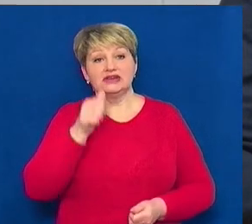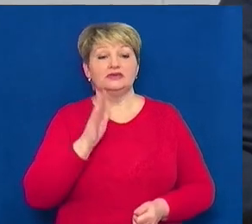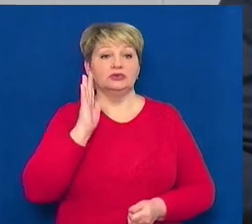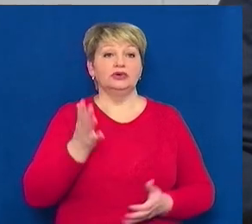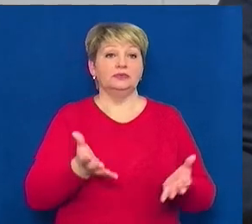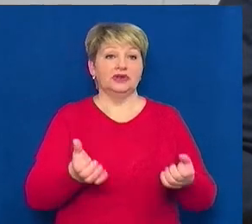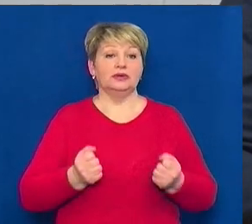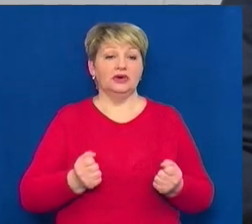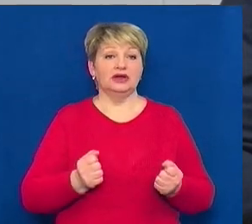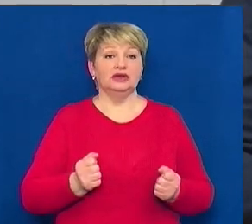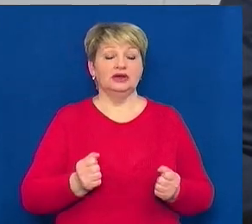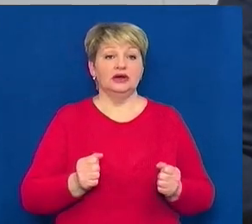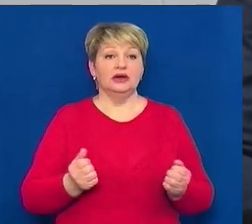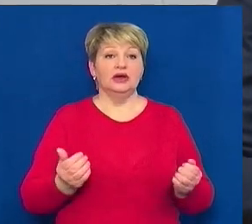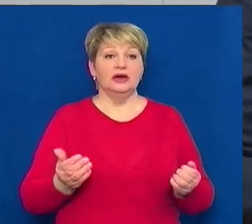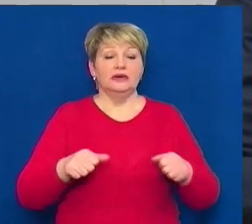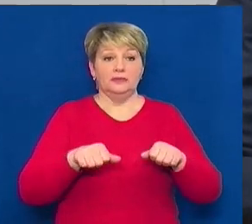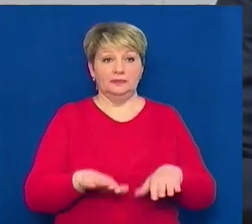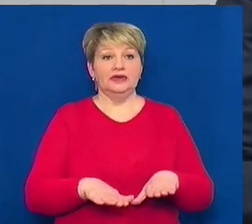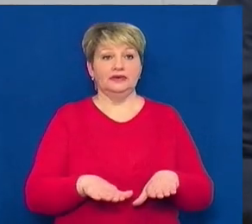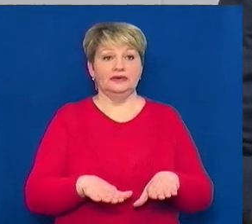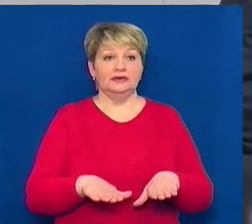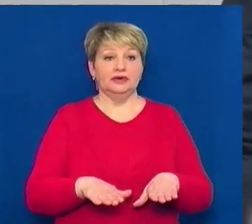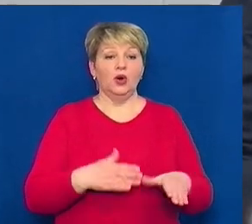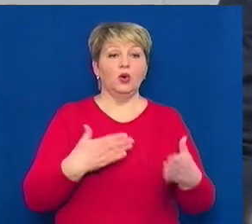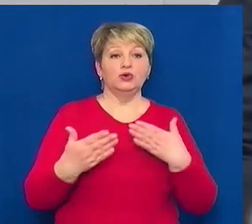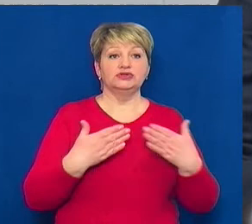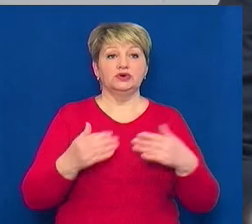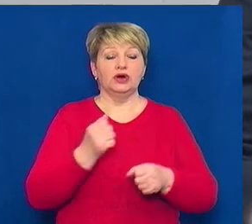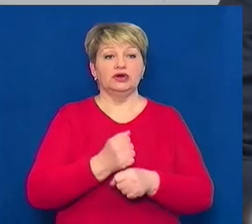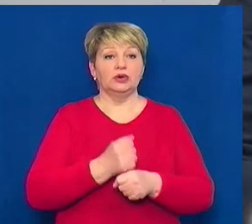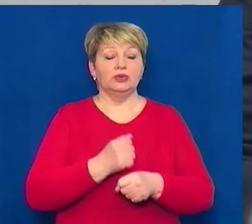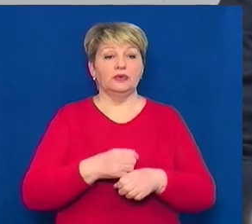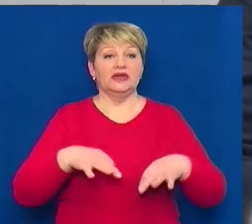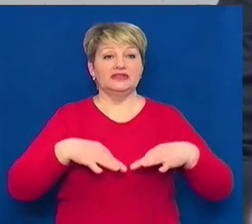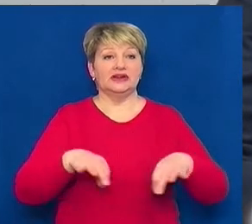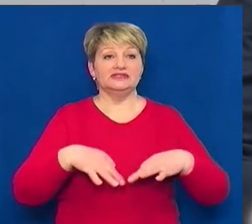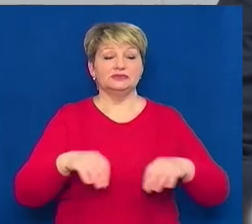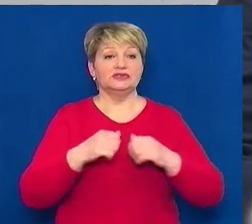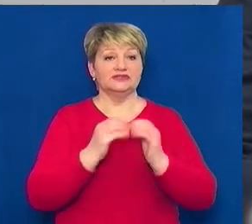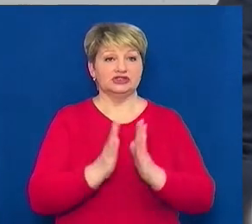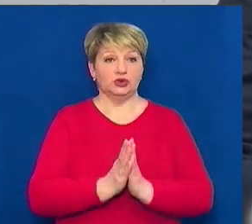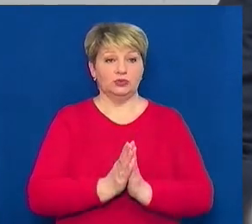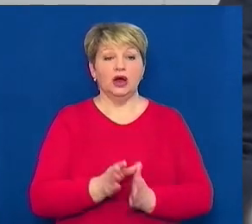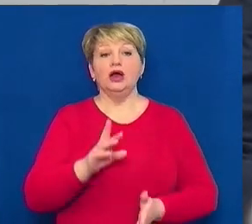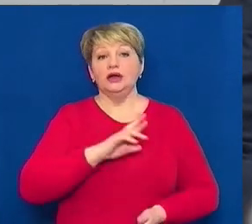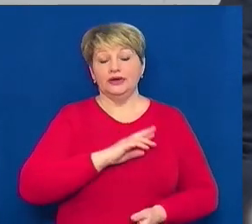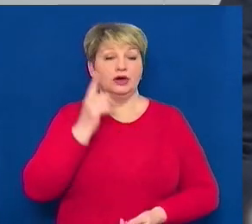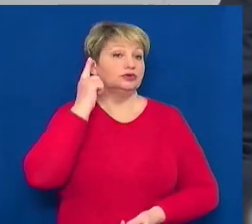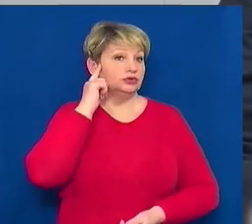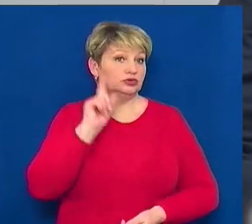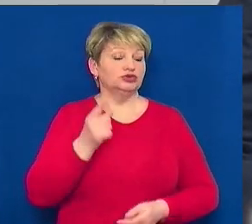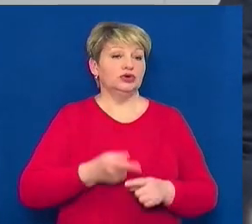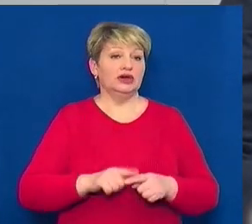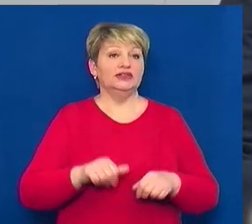буде міри стосовно роботи пасажирського транспорту в цілому. Так що я думаю, що це рішення нам дасть